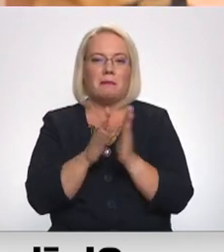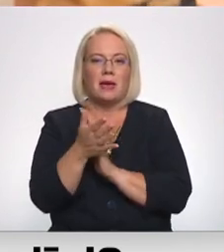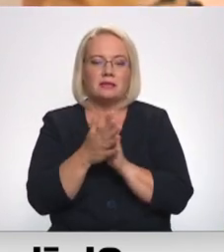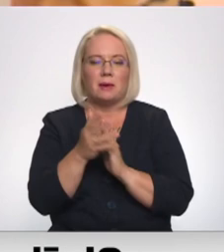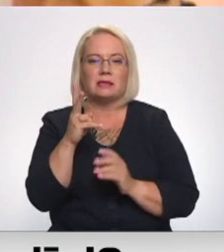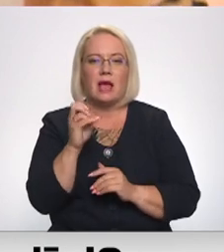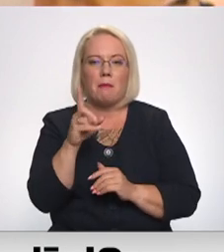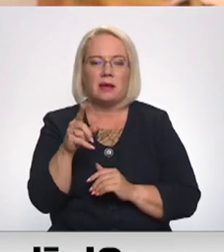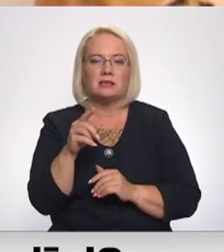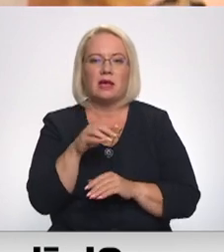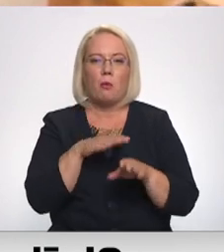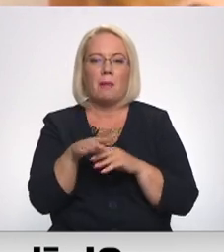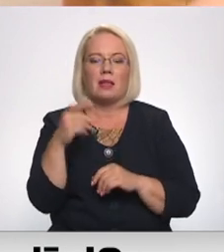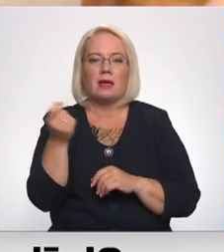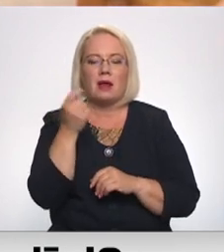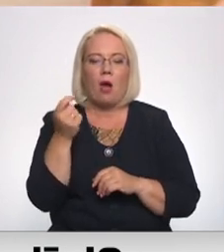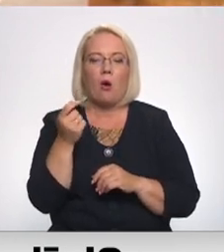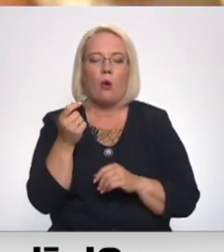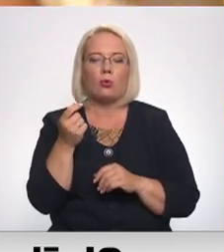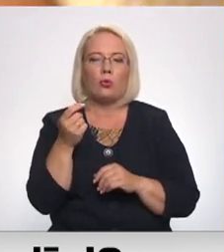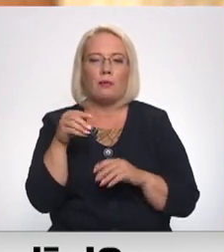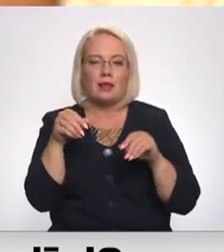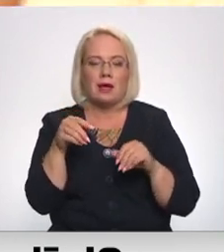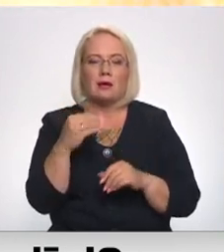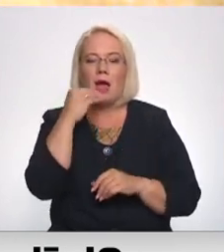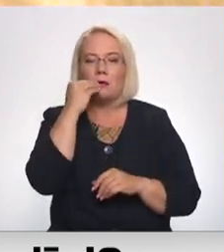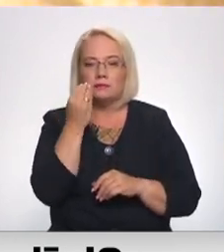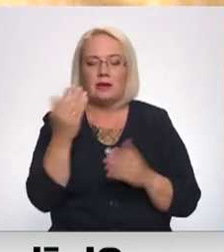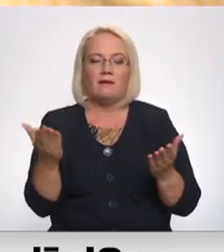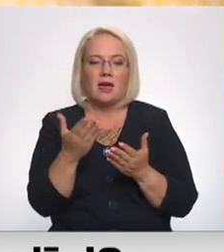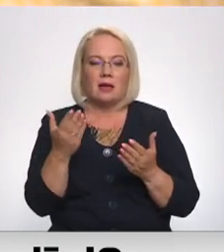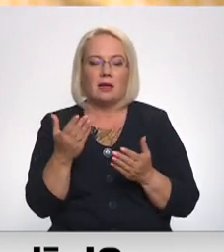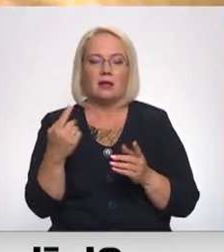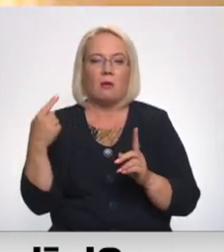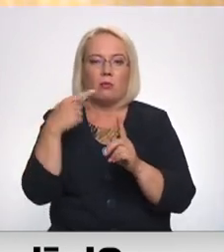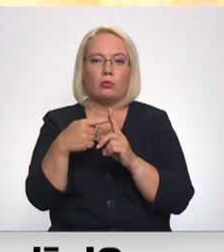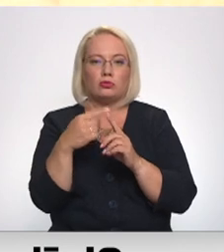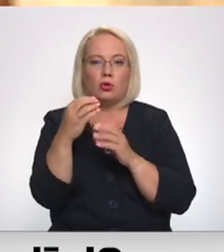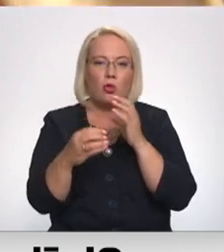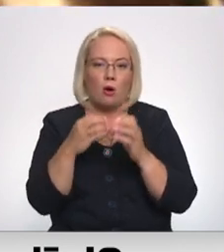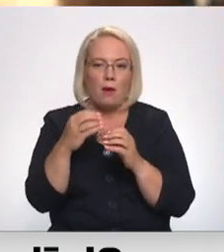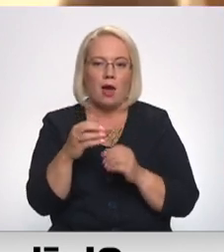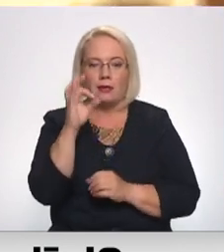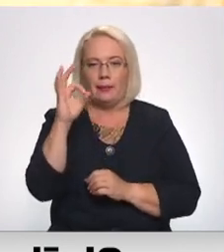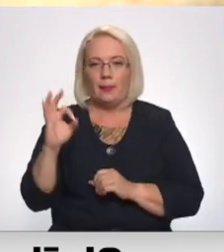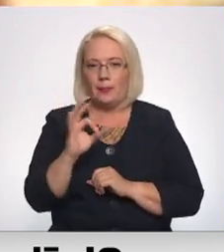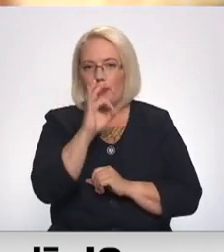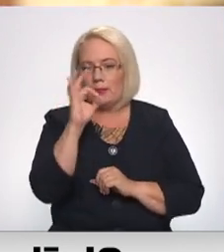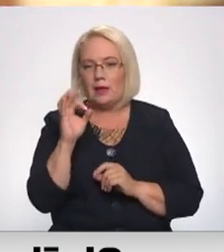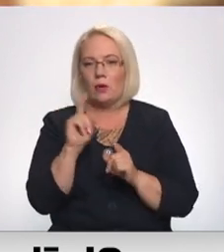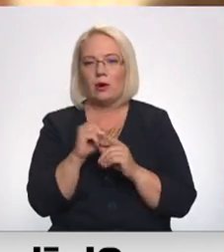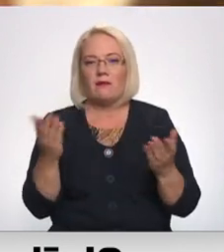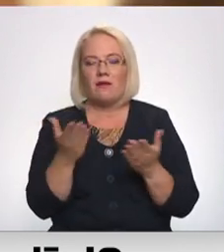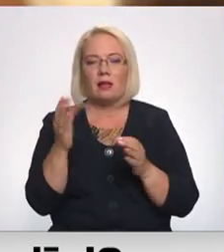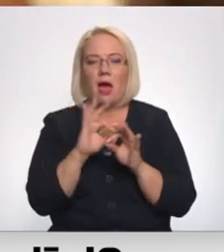pilngraudu miltiem. Tādus tā kā ielikt, viegli iekosties, viegli paņem. Tad papildus tomātiņi, kas, protams, ir viegli